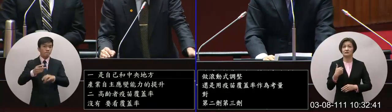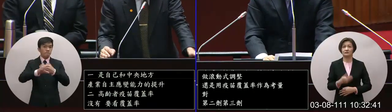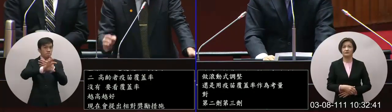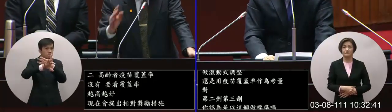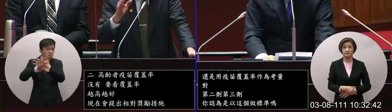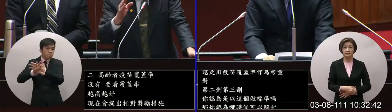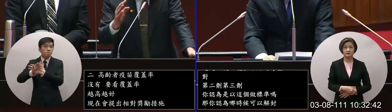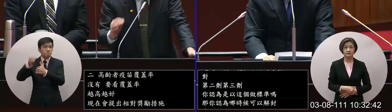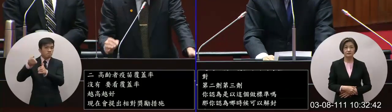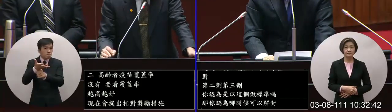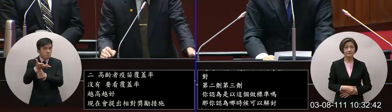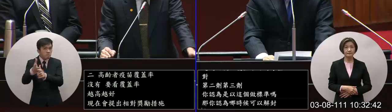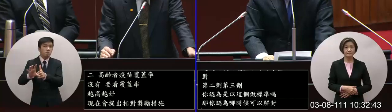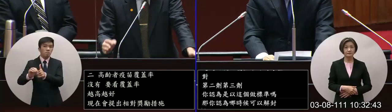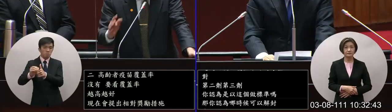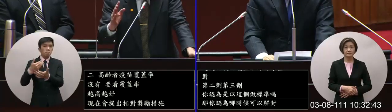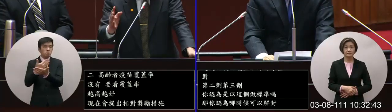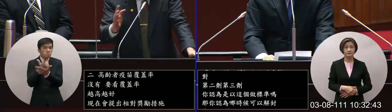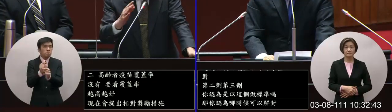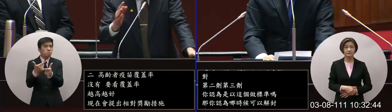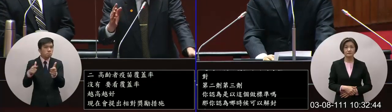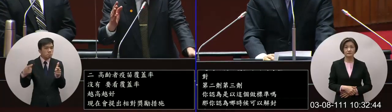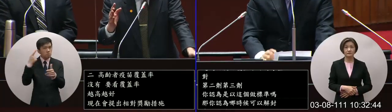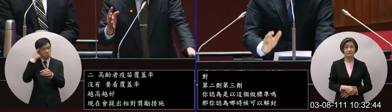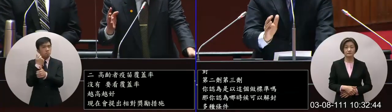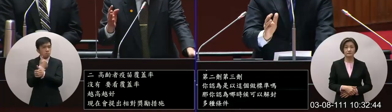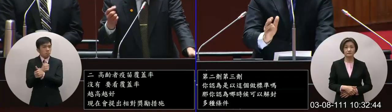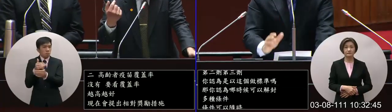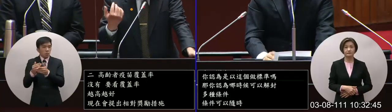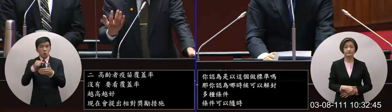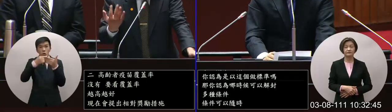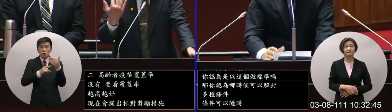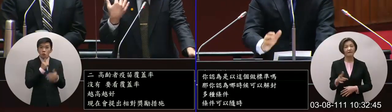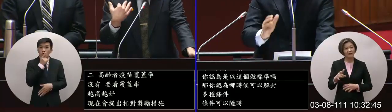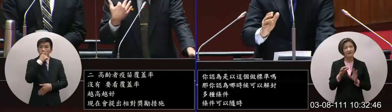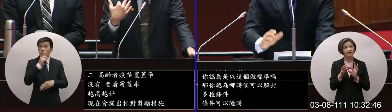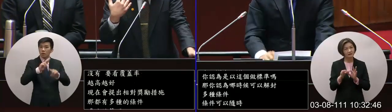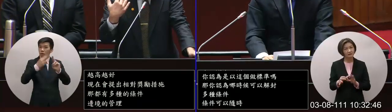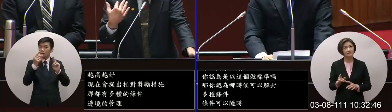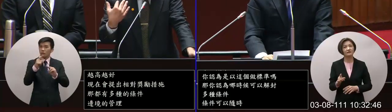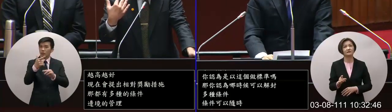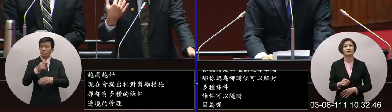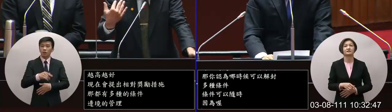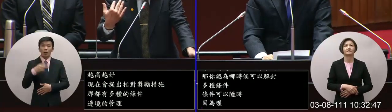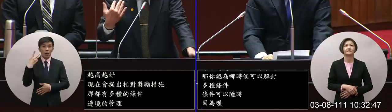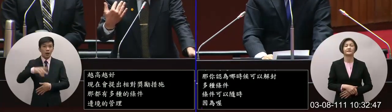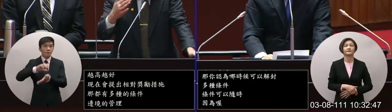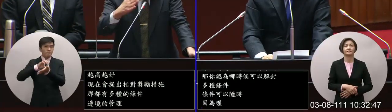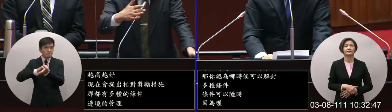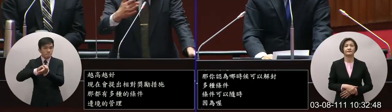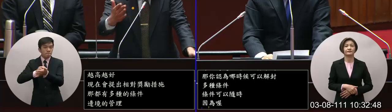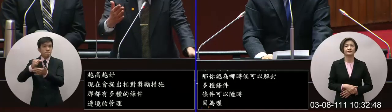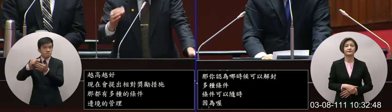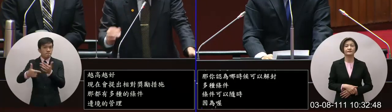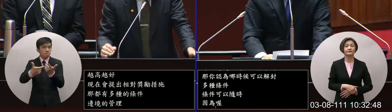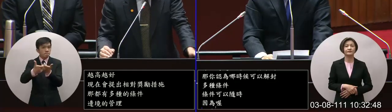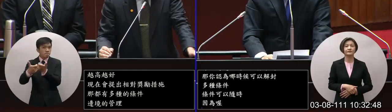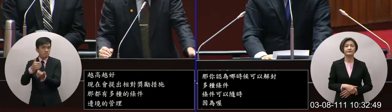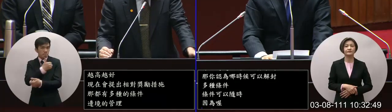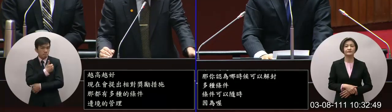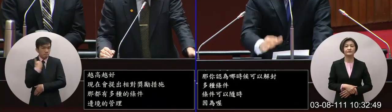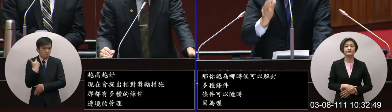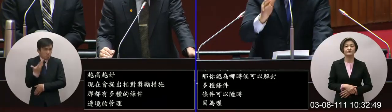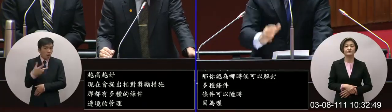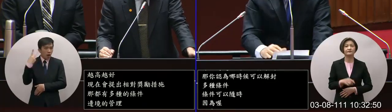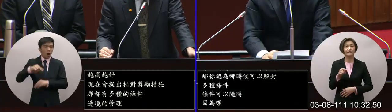性的判断，不是单一的指标就能够决定解封与否。 因为 要再看医疗应变的量能，然后滚动式的